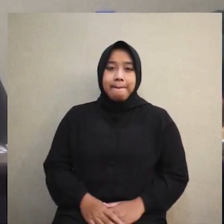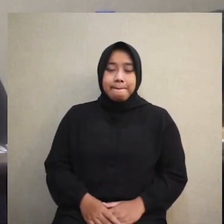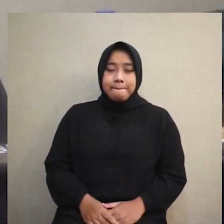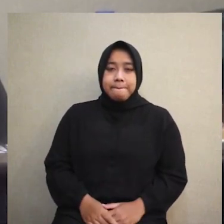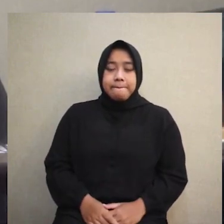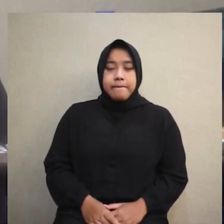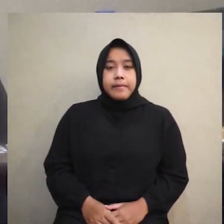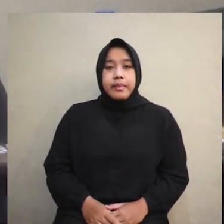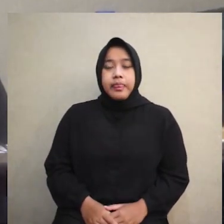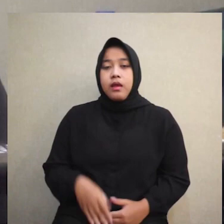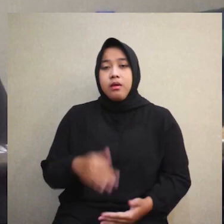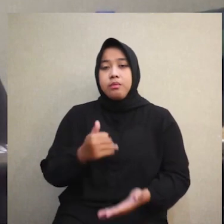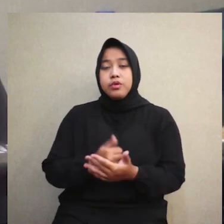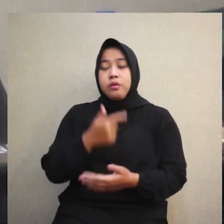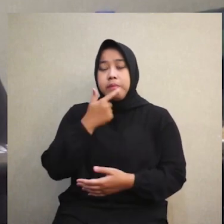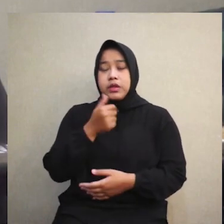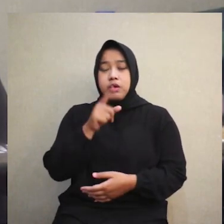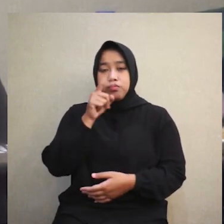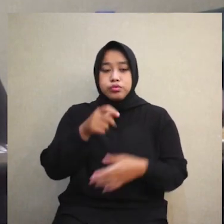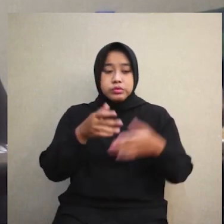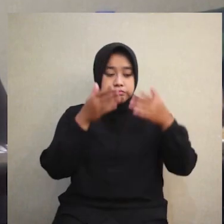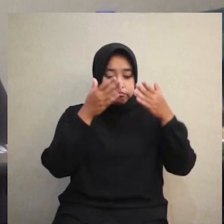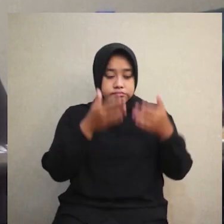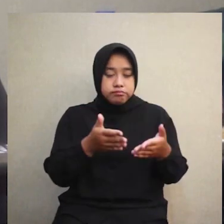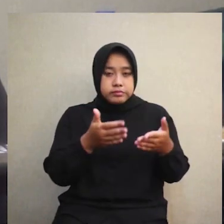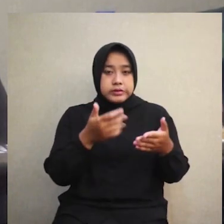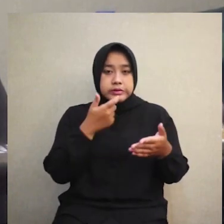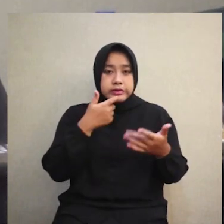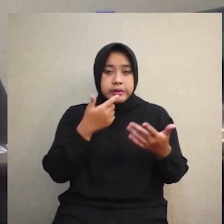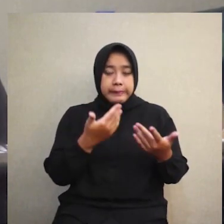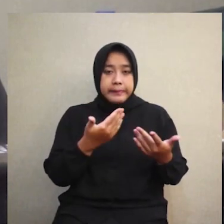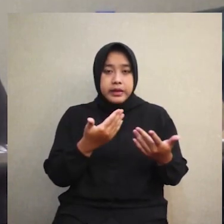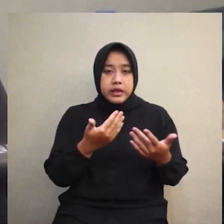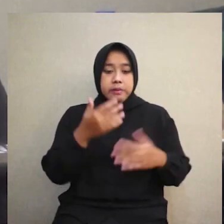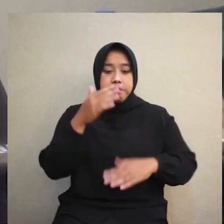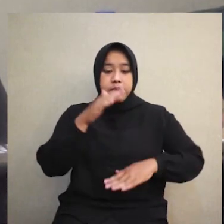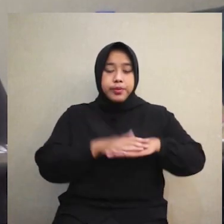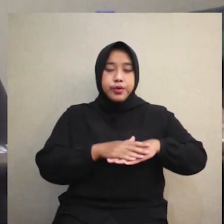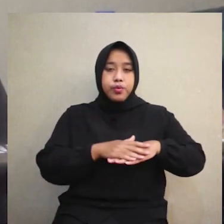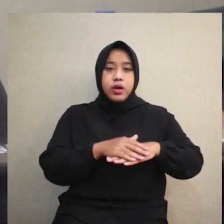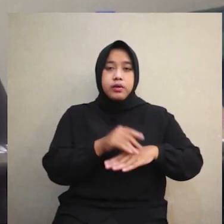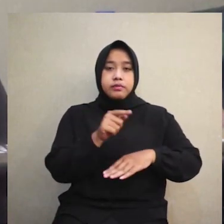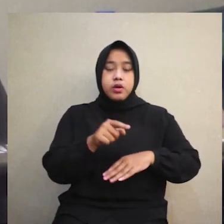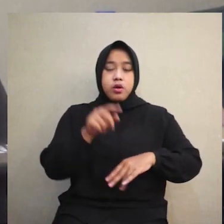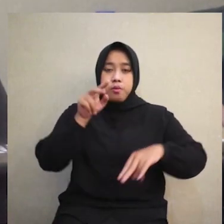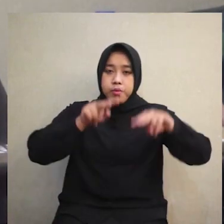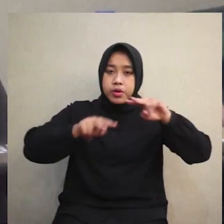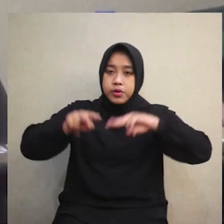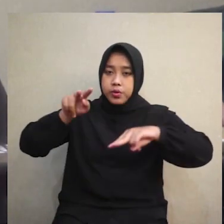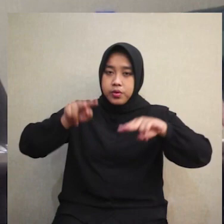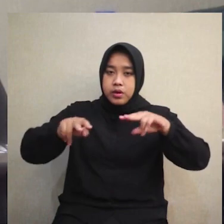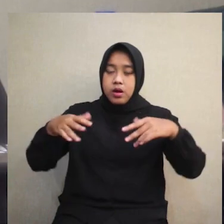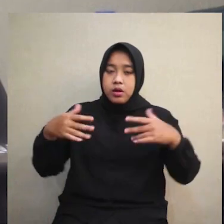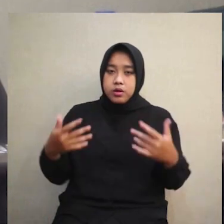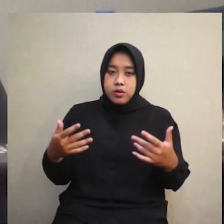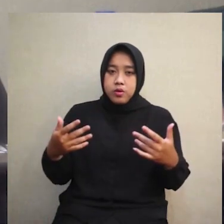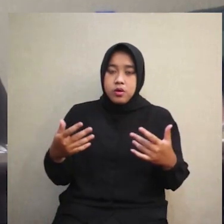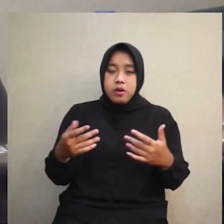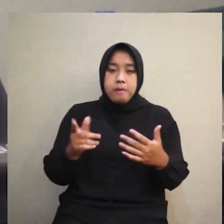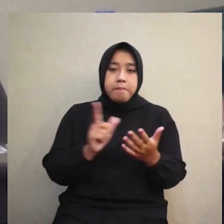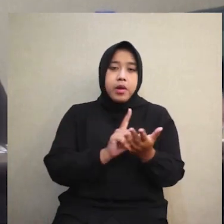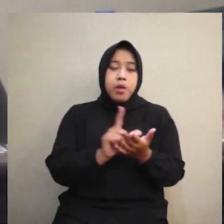hal penting dan perlu diperhatikan Ya baik dari aspek pemenuhannya monitoringnya maupun